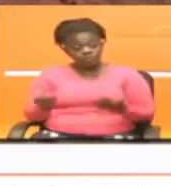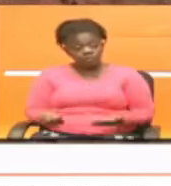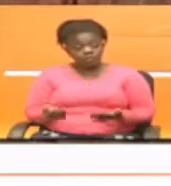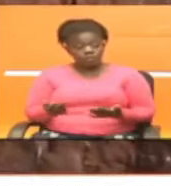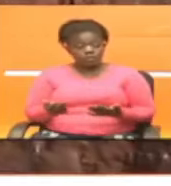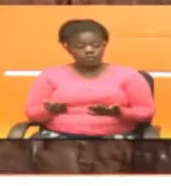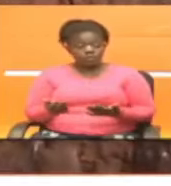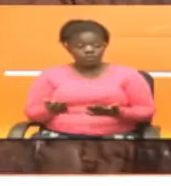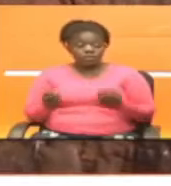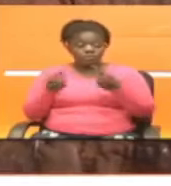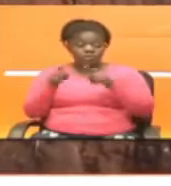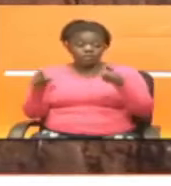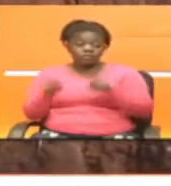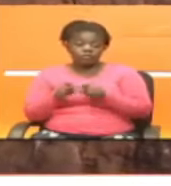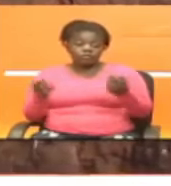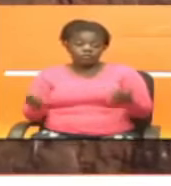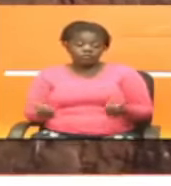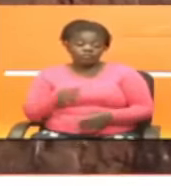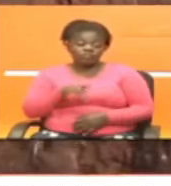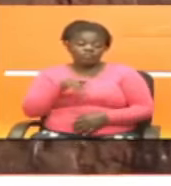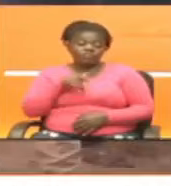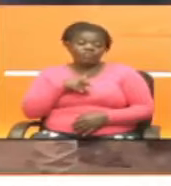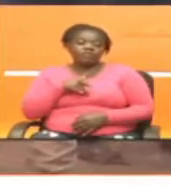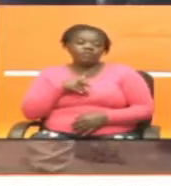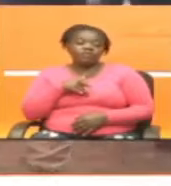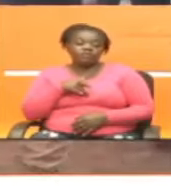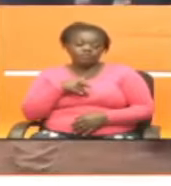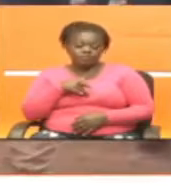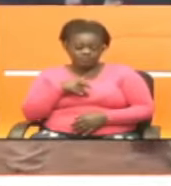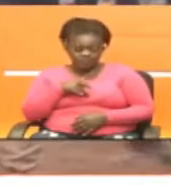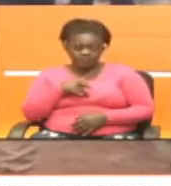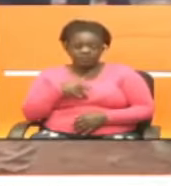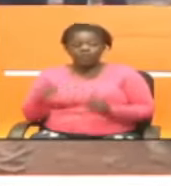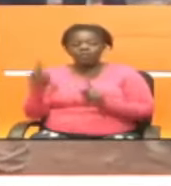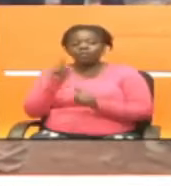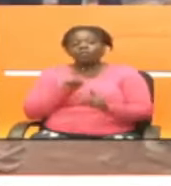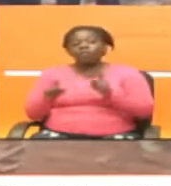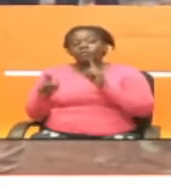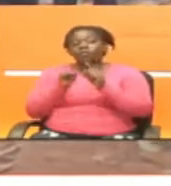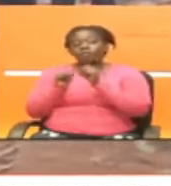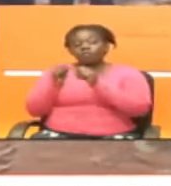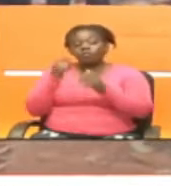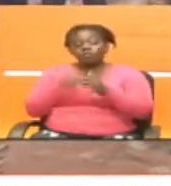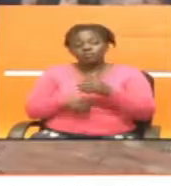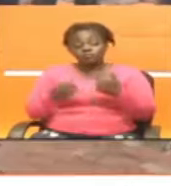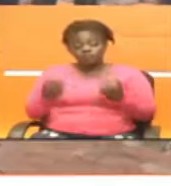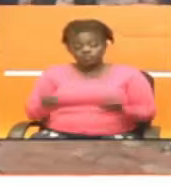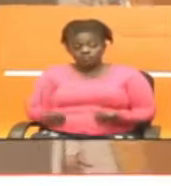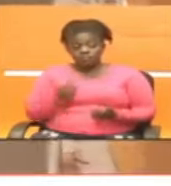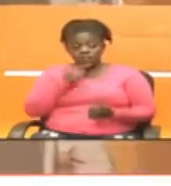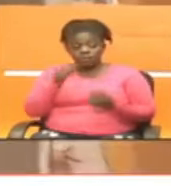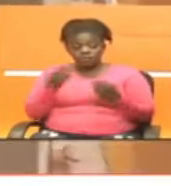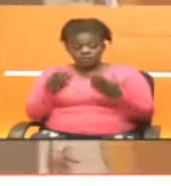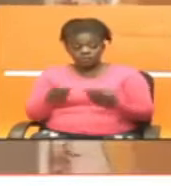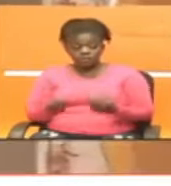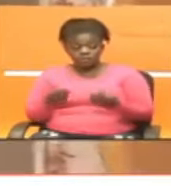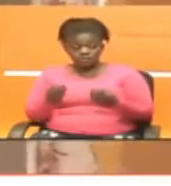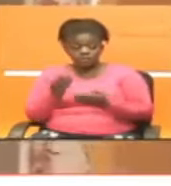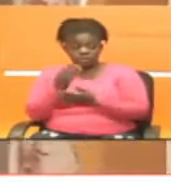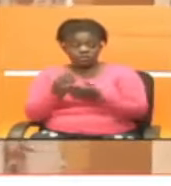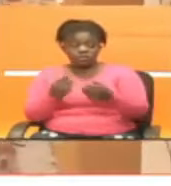atya ndinga nakutumukumanya nti. Abatuuze betwogeddeko nabo bategeezezza nga Katugo bw'atali mwangu